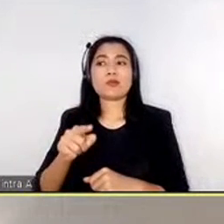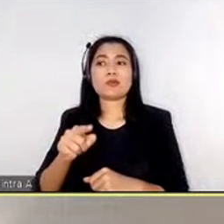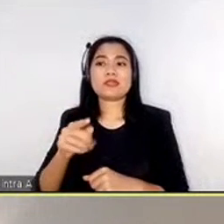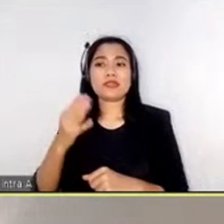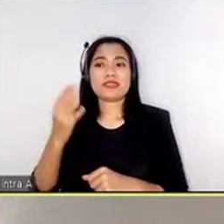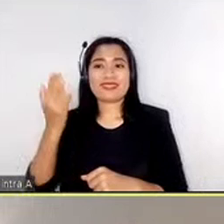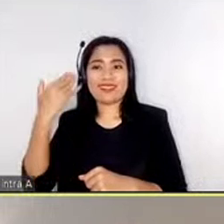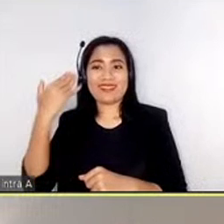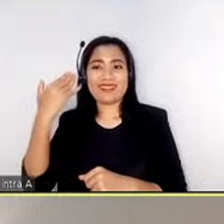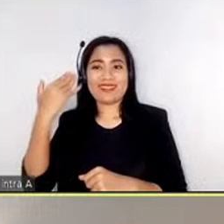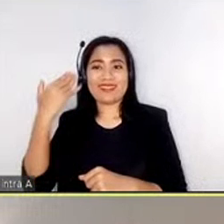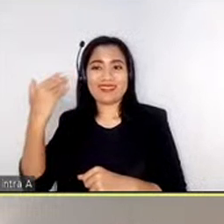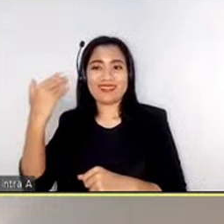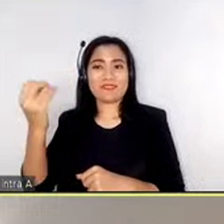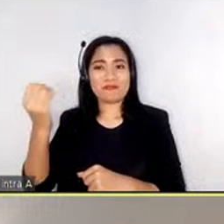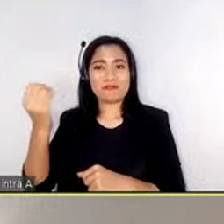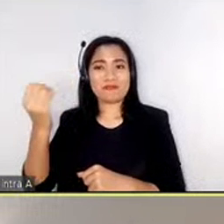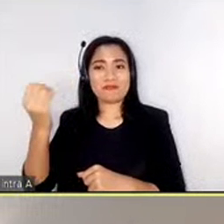oleh ibu